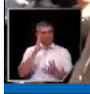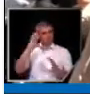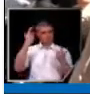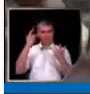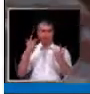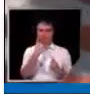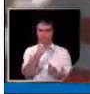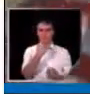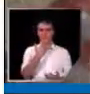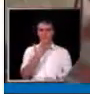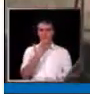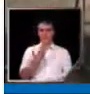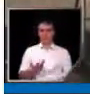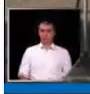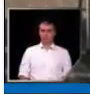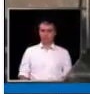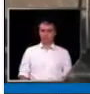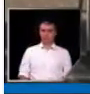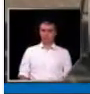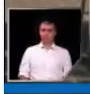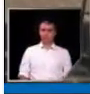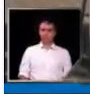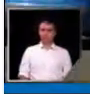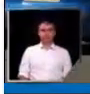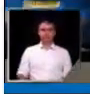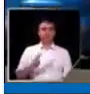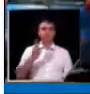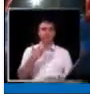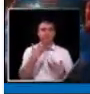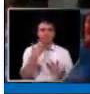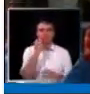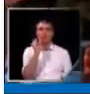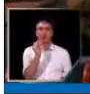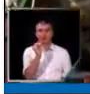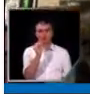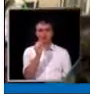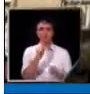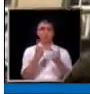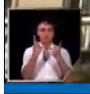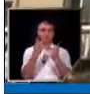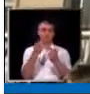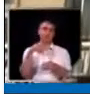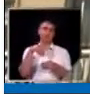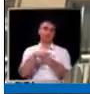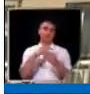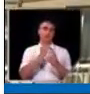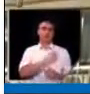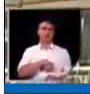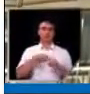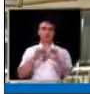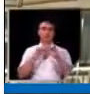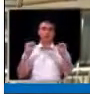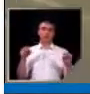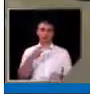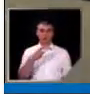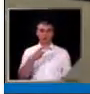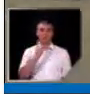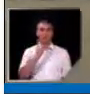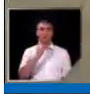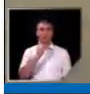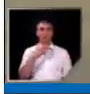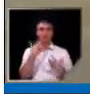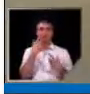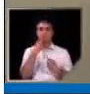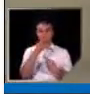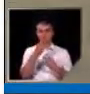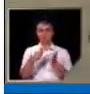משתגעים עם עצמם. שוב סיפור קטן, שבמקרה הוא מנת חלקה של עיריית אשקלון. אבל העלילה